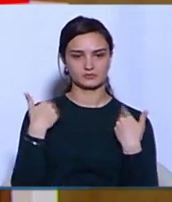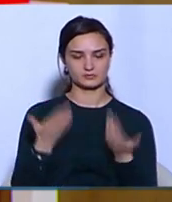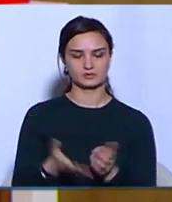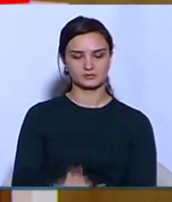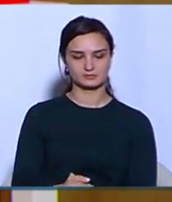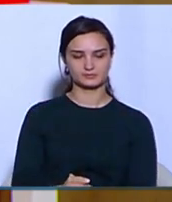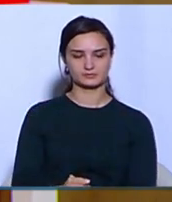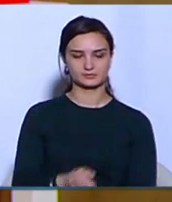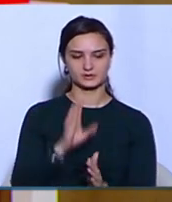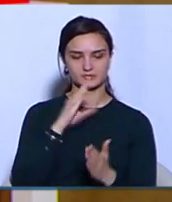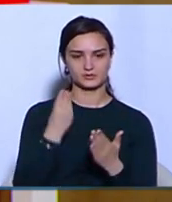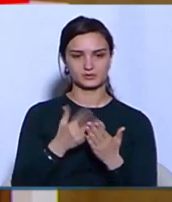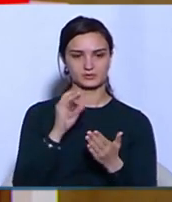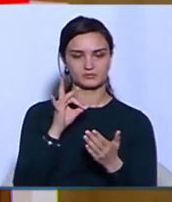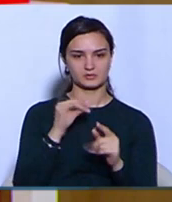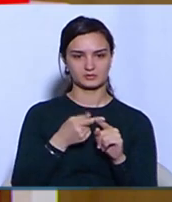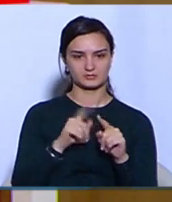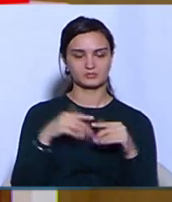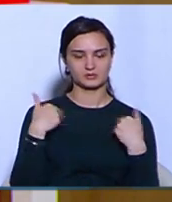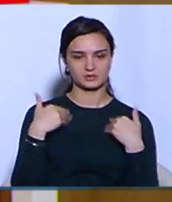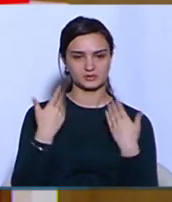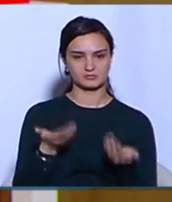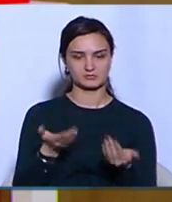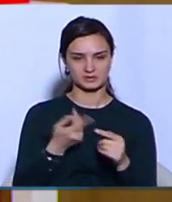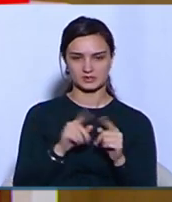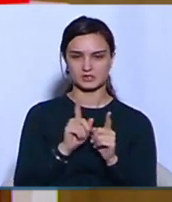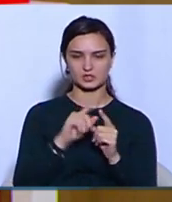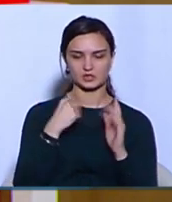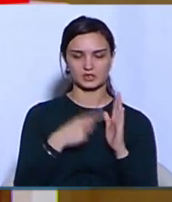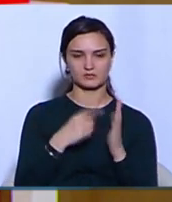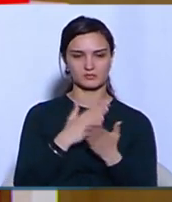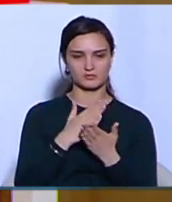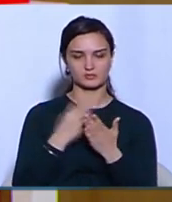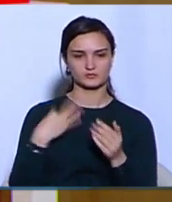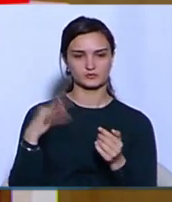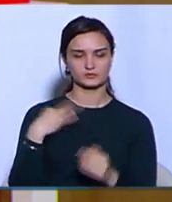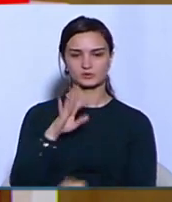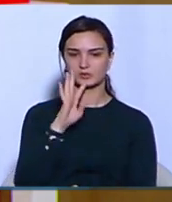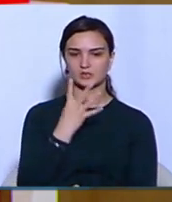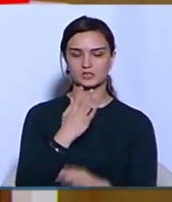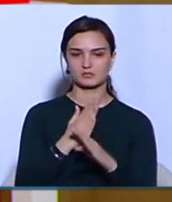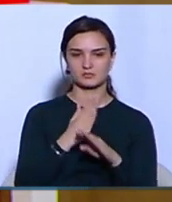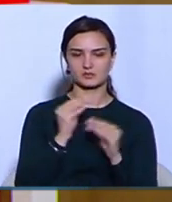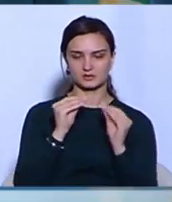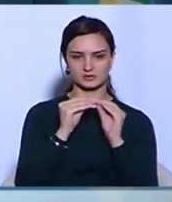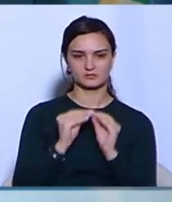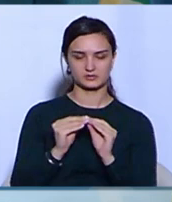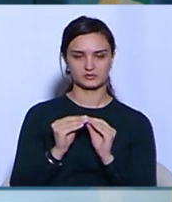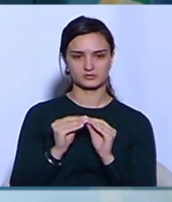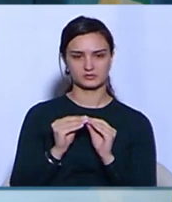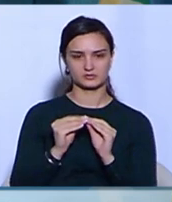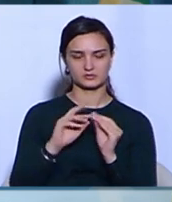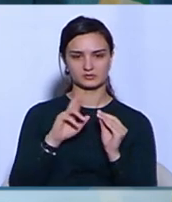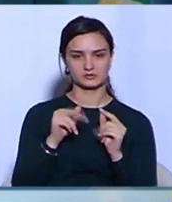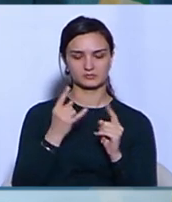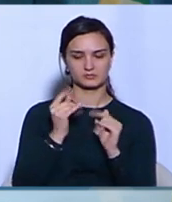გისმენთ. დილამშვიდობისა ქალბატონო მარი, მიესალმები თქვენ სტუმრებს. ასეთი შეკითხვა მაქვს, შვილი შვილი მყავს 4 წლის და 10 თვის.